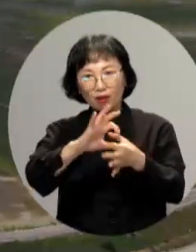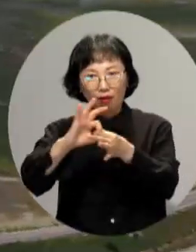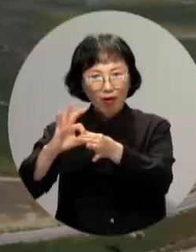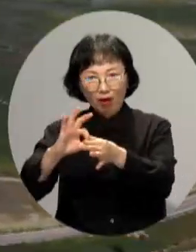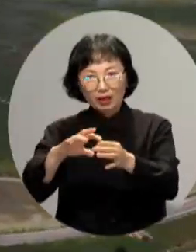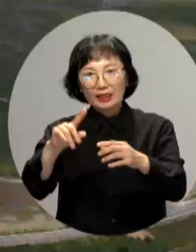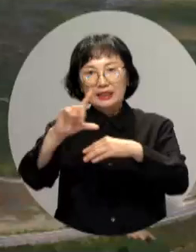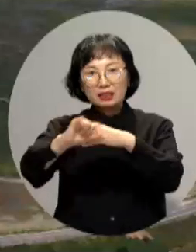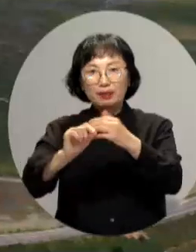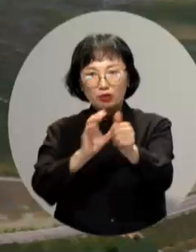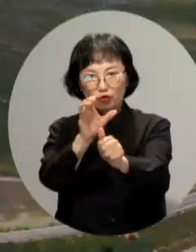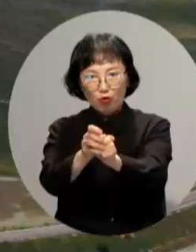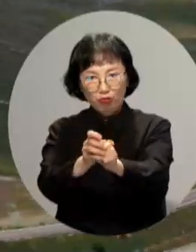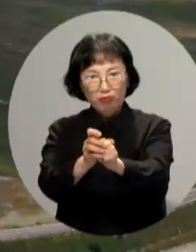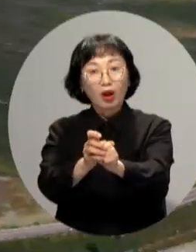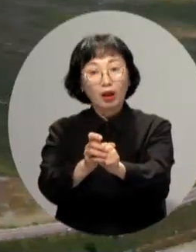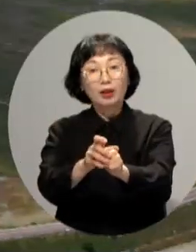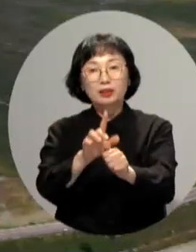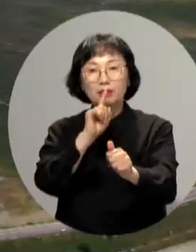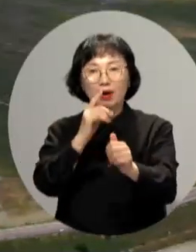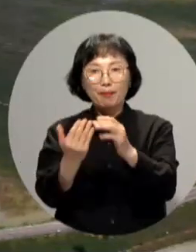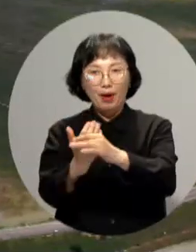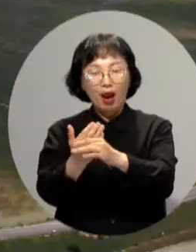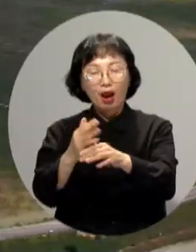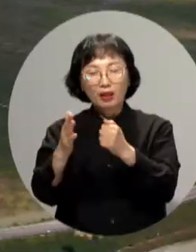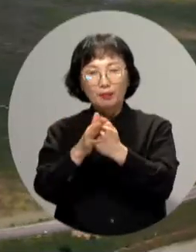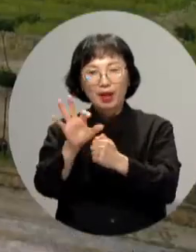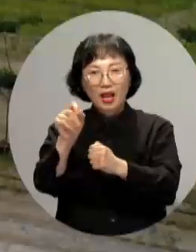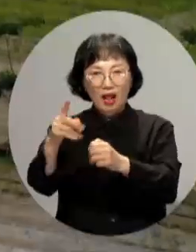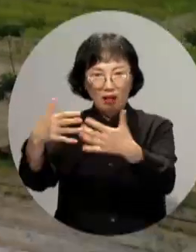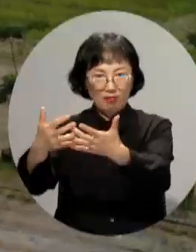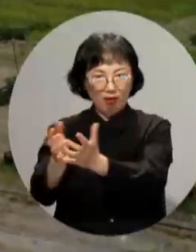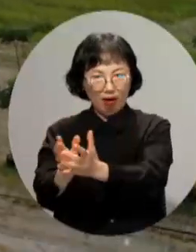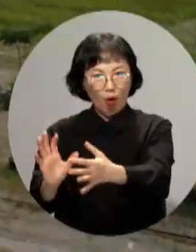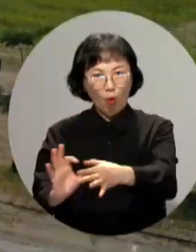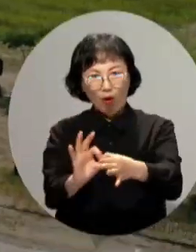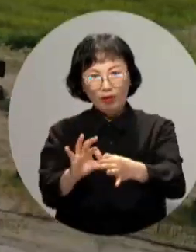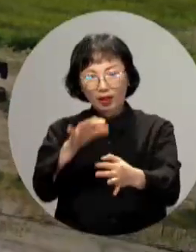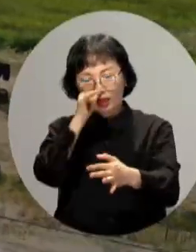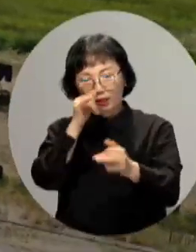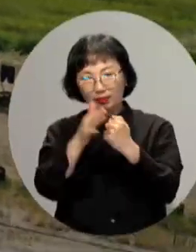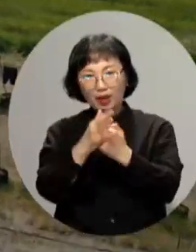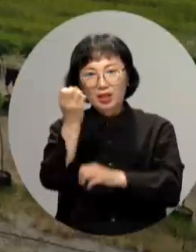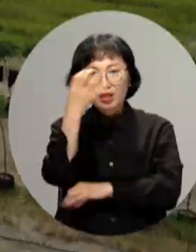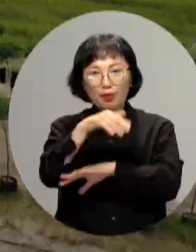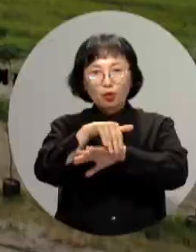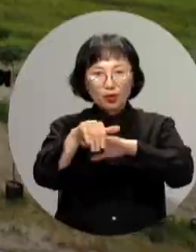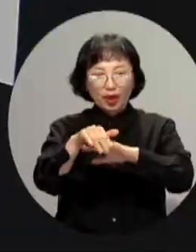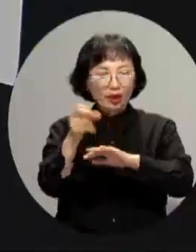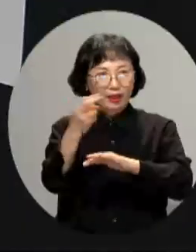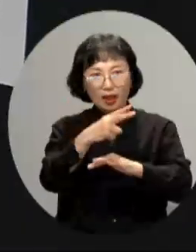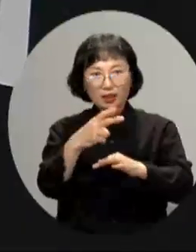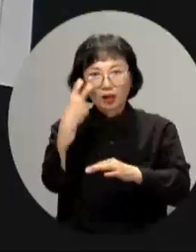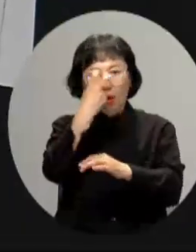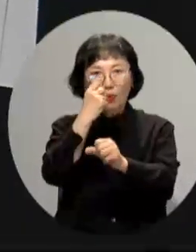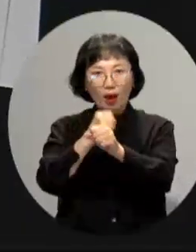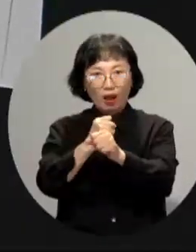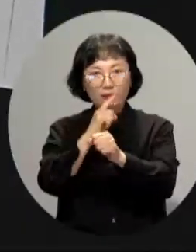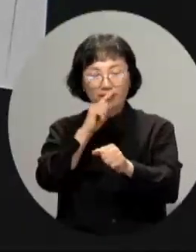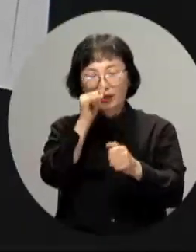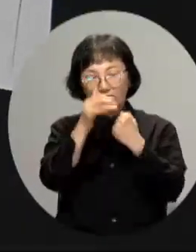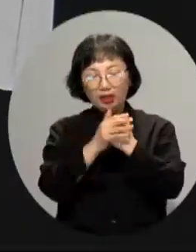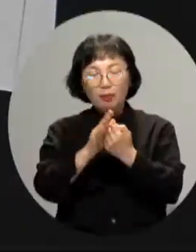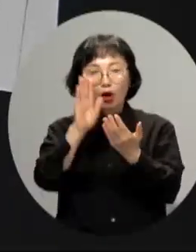분풀이했다는 야당의 주장이 대립하고 있습니다. 정부는 당장 내년부터 새만금 기본계획 재수립에 나서기로 하면서